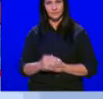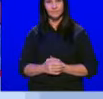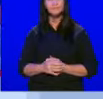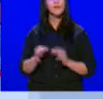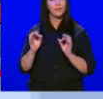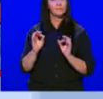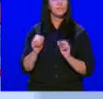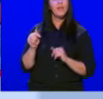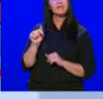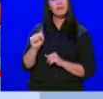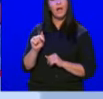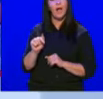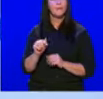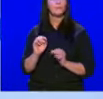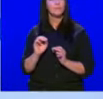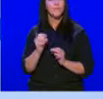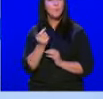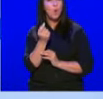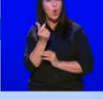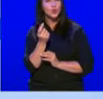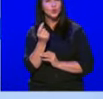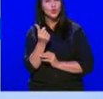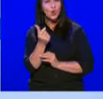И така, подробности от